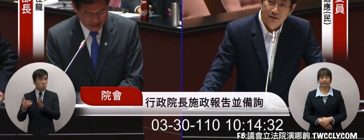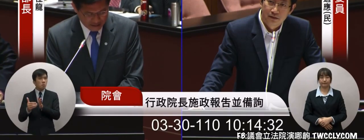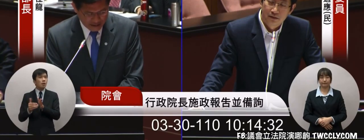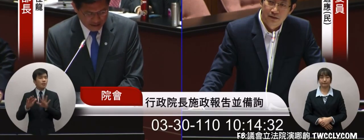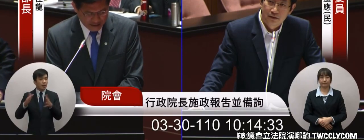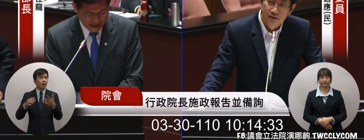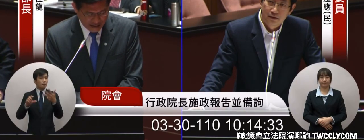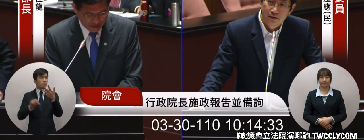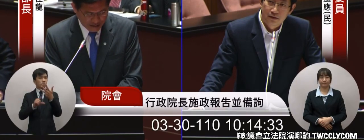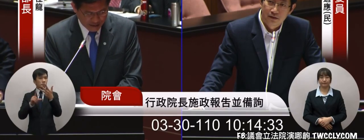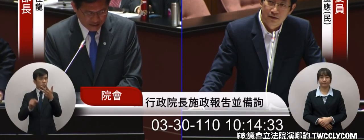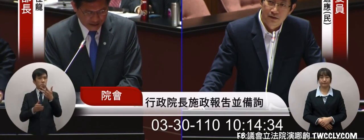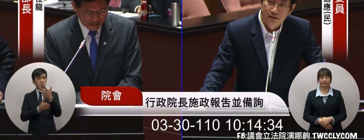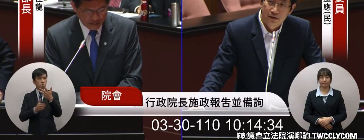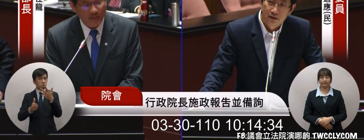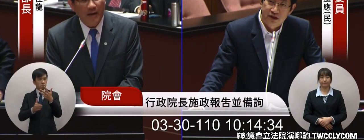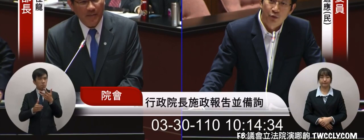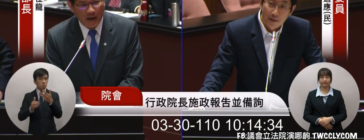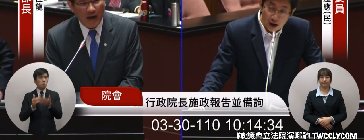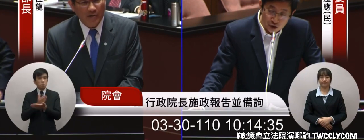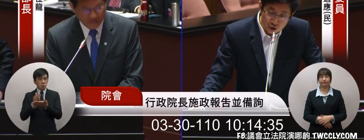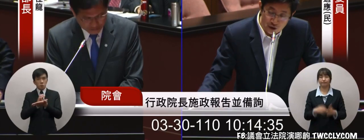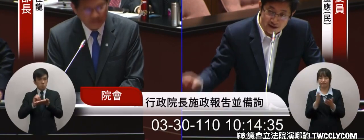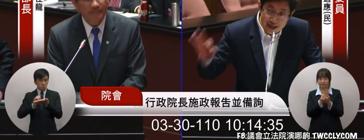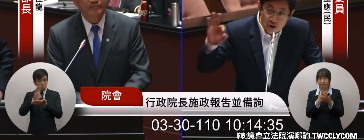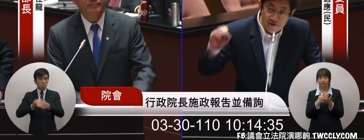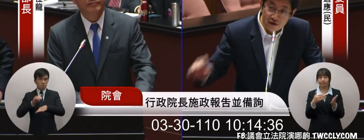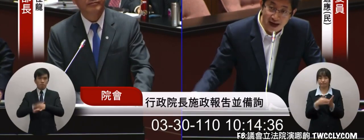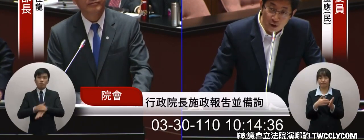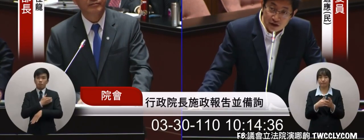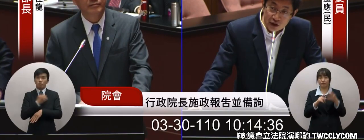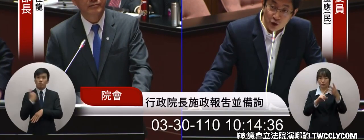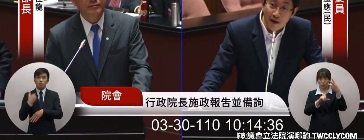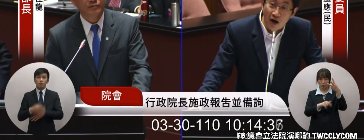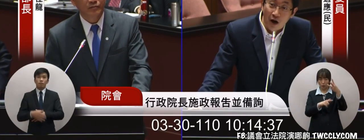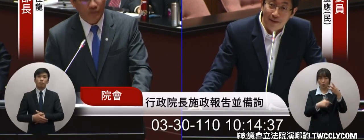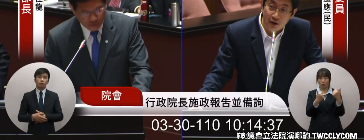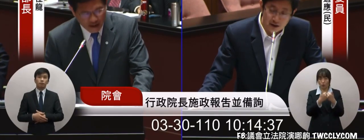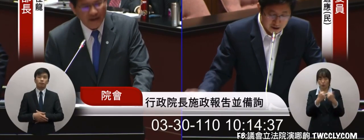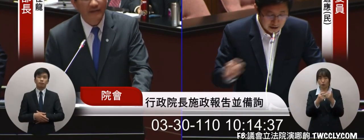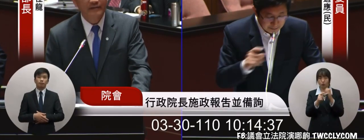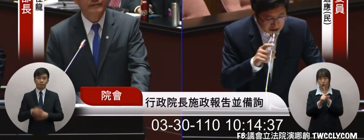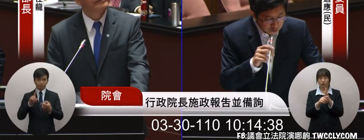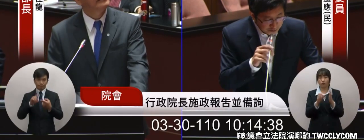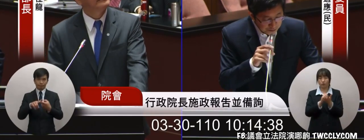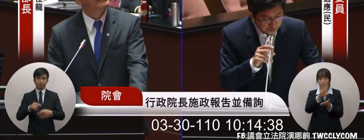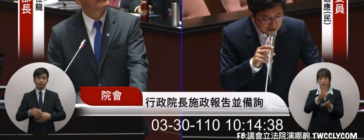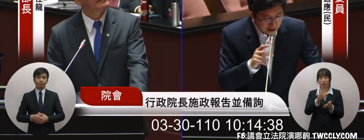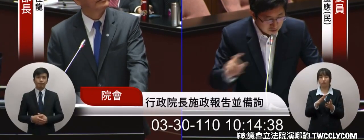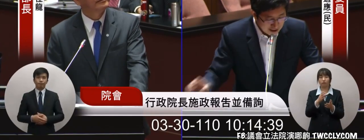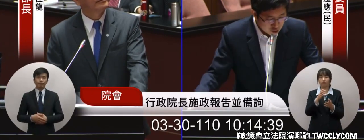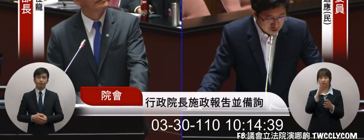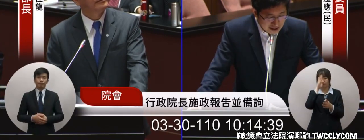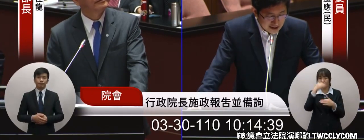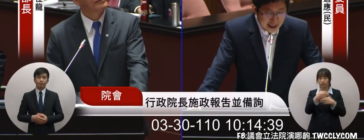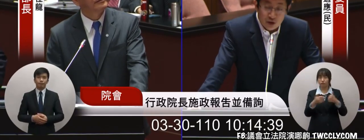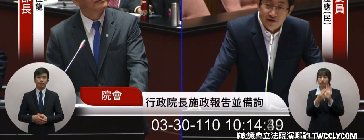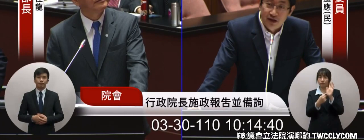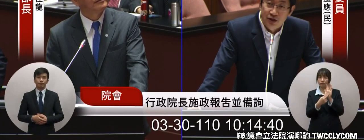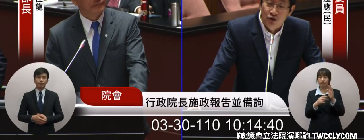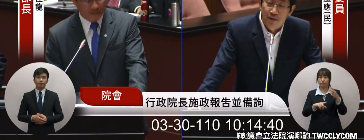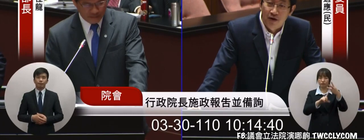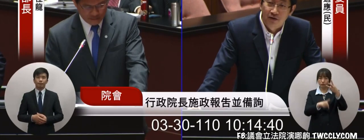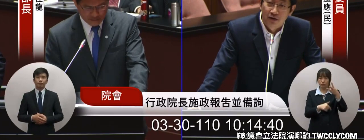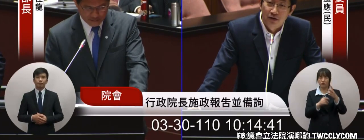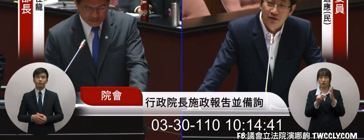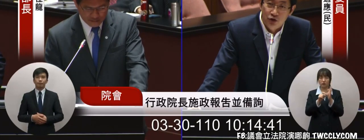八月份應該可以完成整個評估報告所以三月份有開過期中報告對能不能請我們部長來說一下三